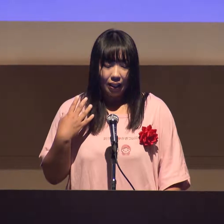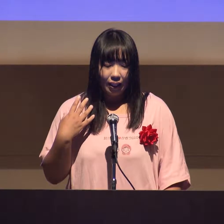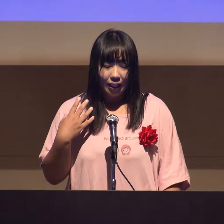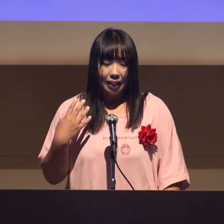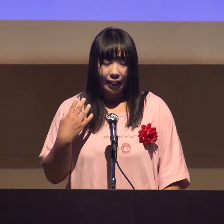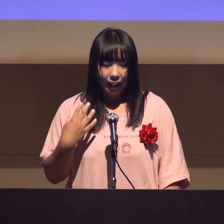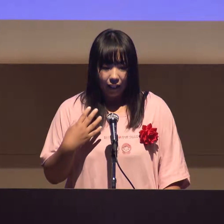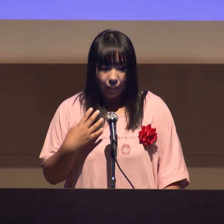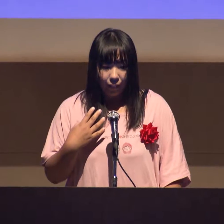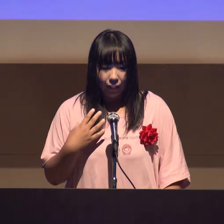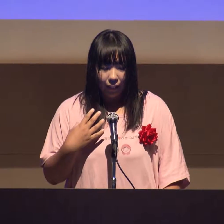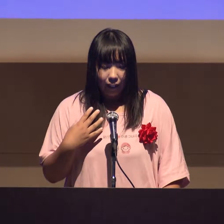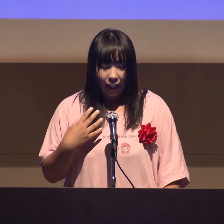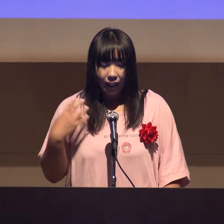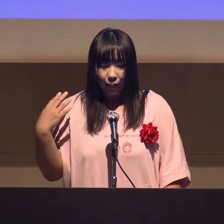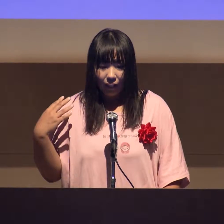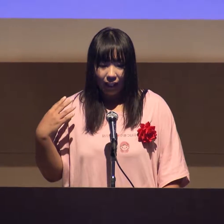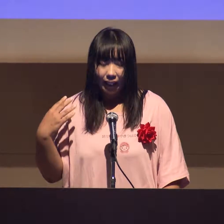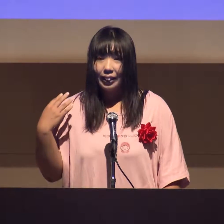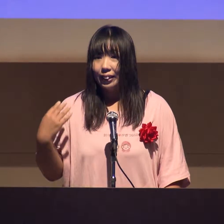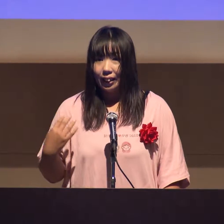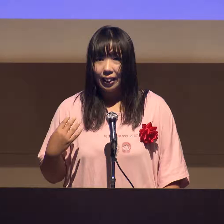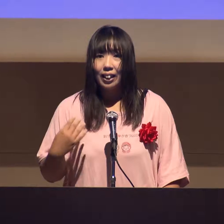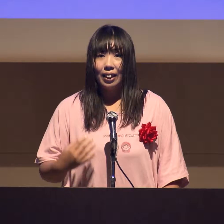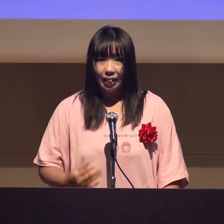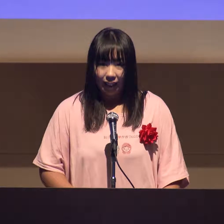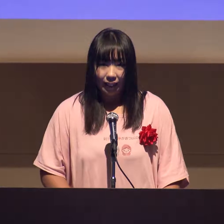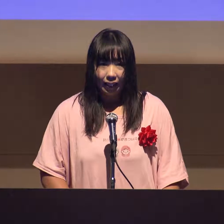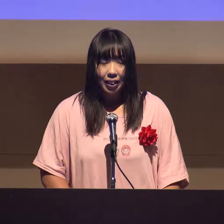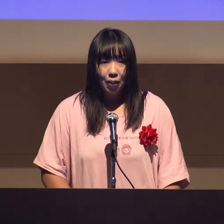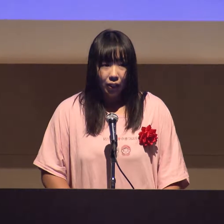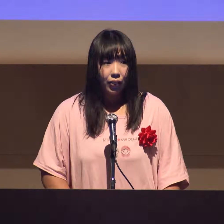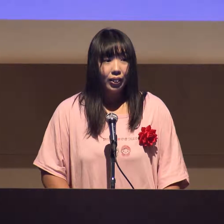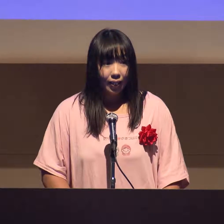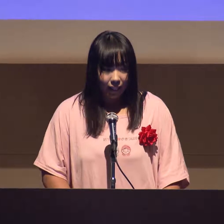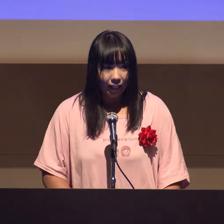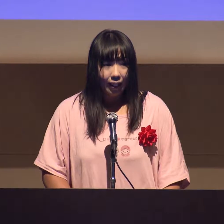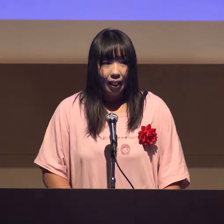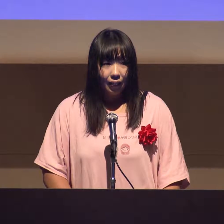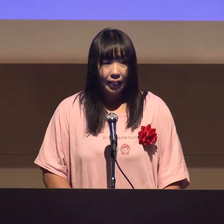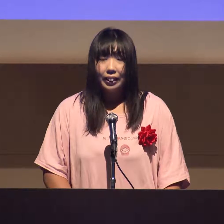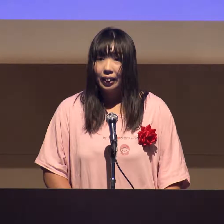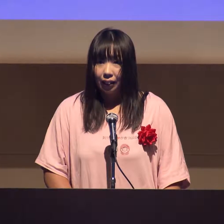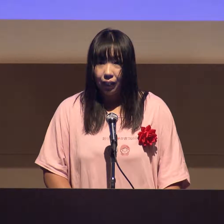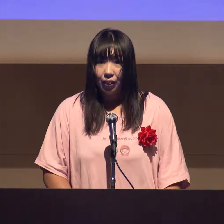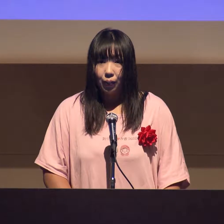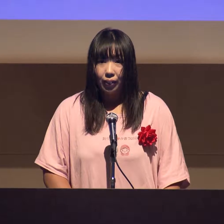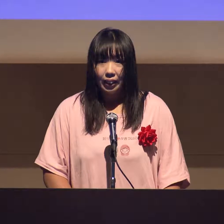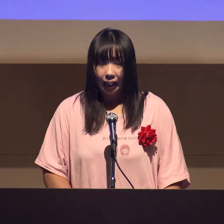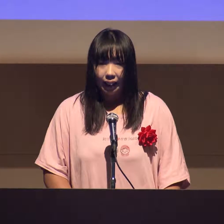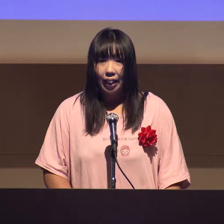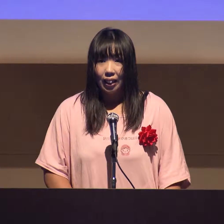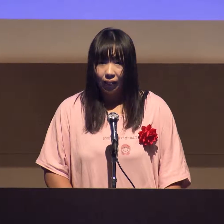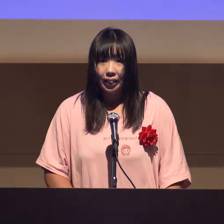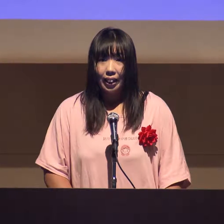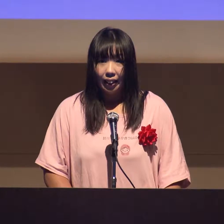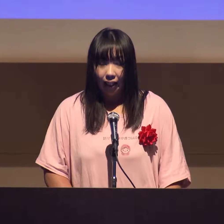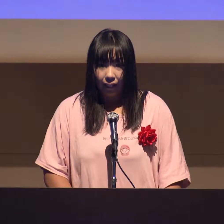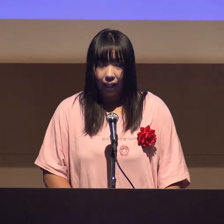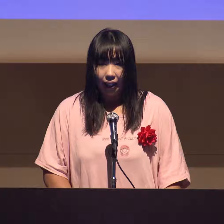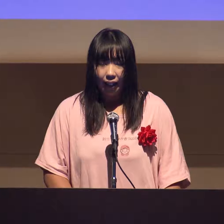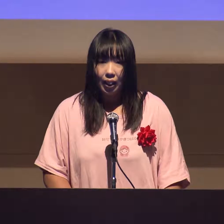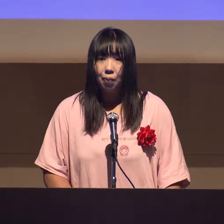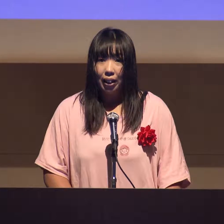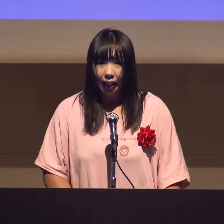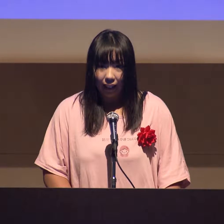ママなんですけれども、初めは全然知識がなかったです。でも少しずつ地域 の、 防災啓発をされ